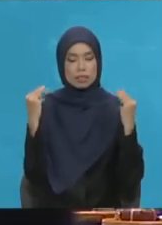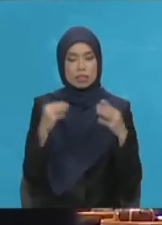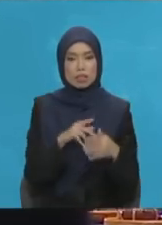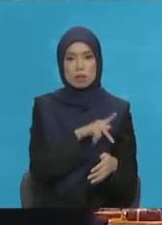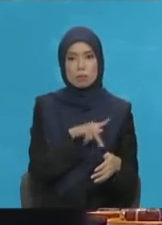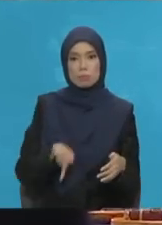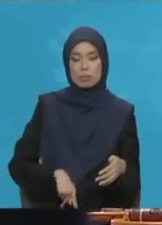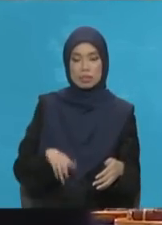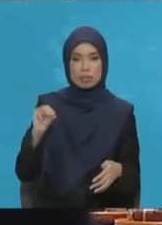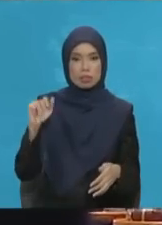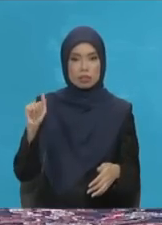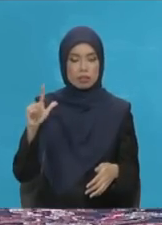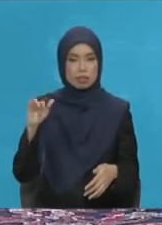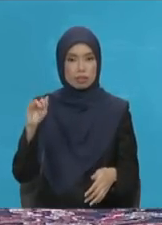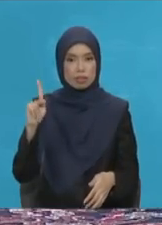Camat mulia